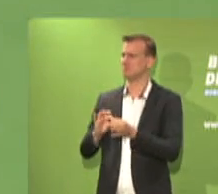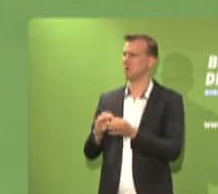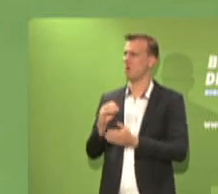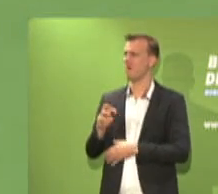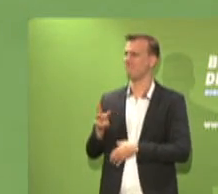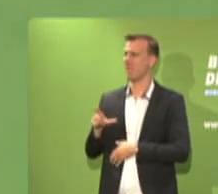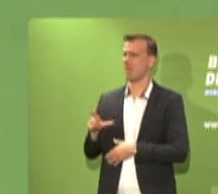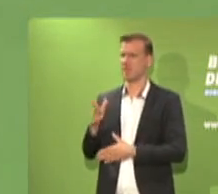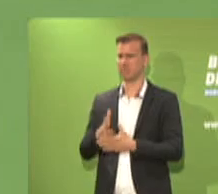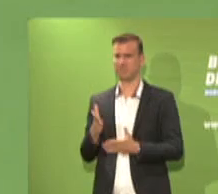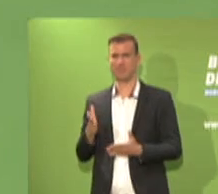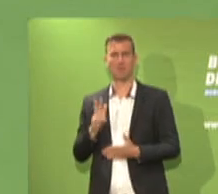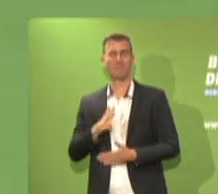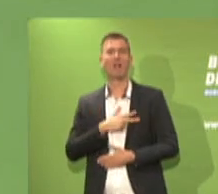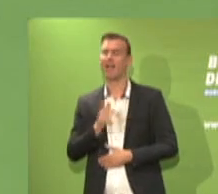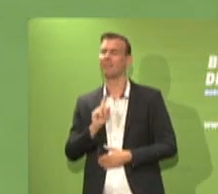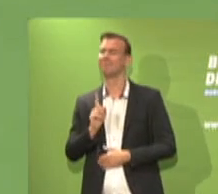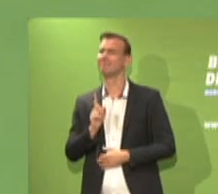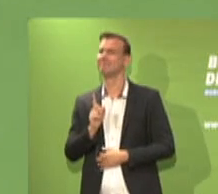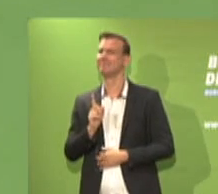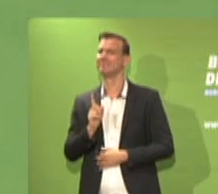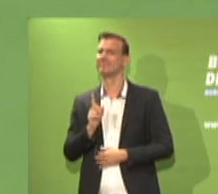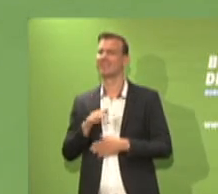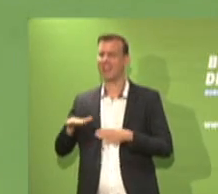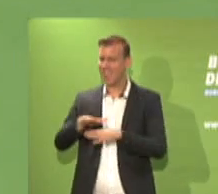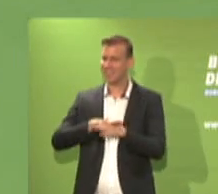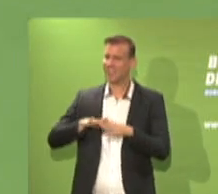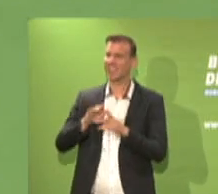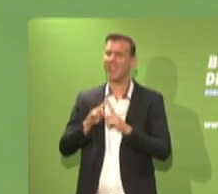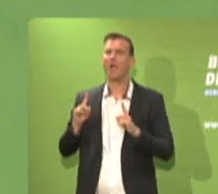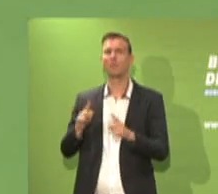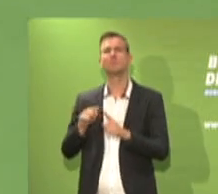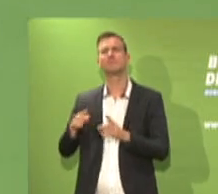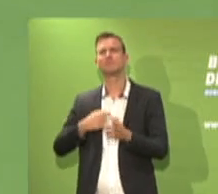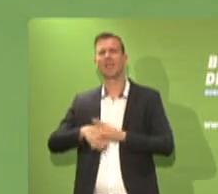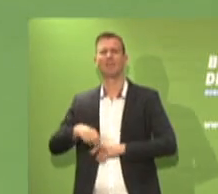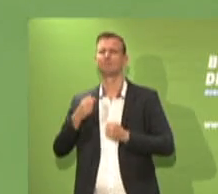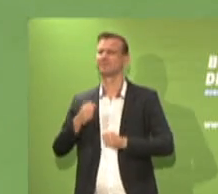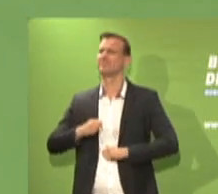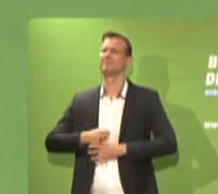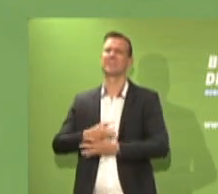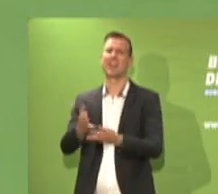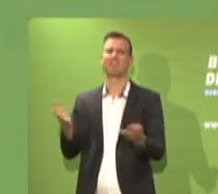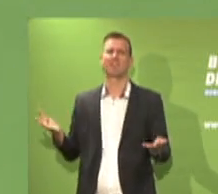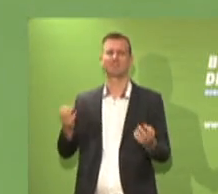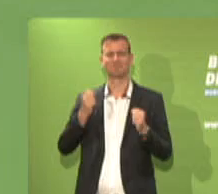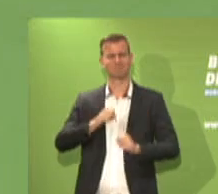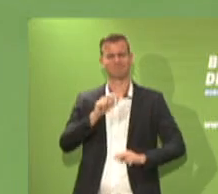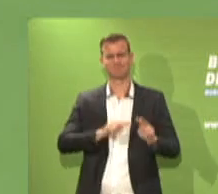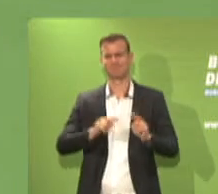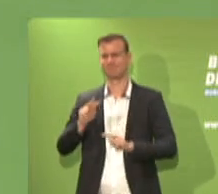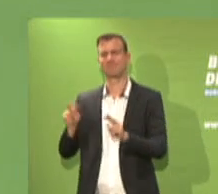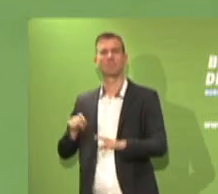aber dem ist natürlich nicht so. Der ländliche Raum ist vielfältig und sehr unterschiedlich. Wir haben in